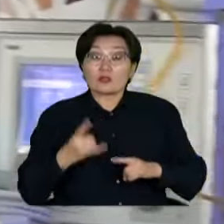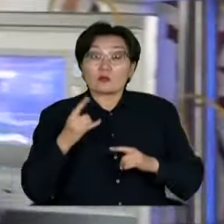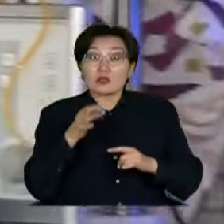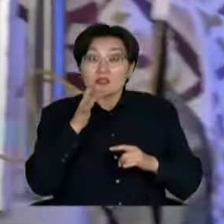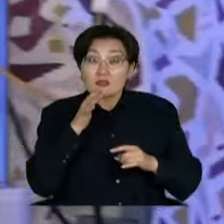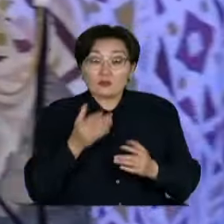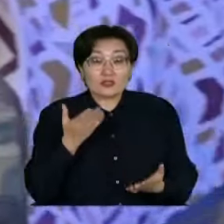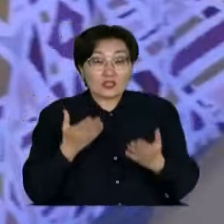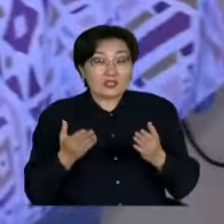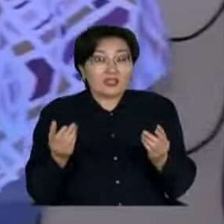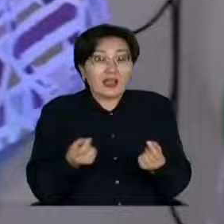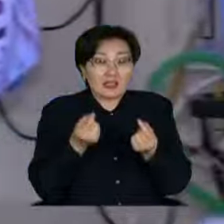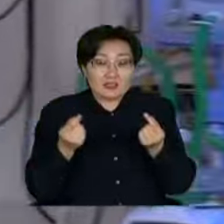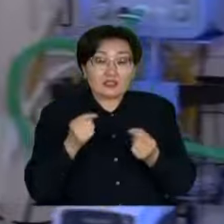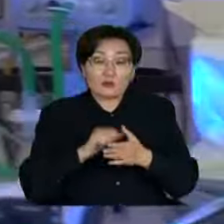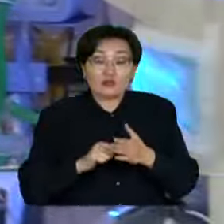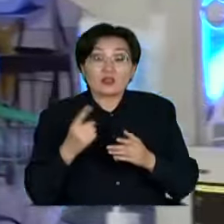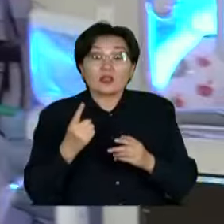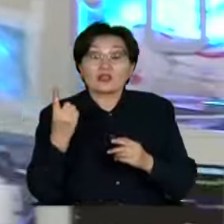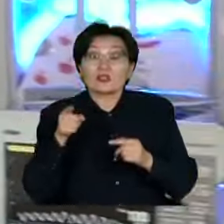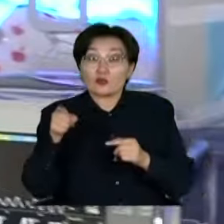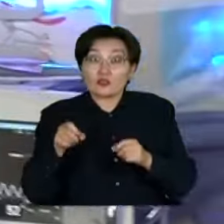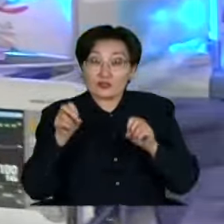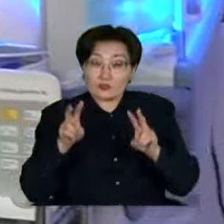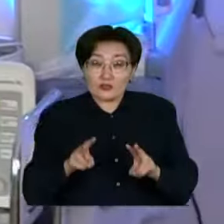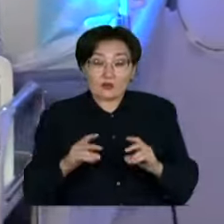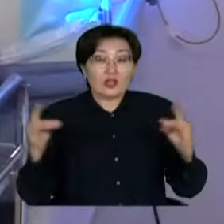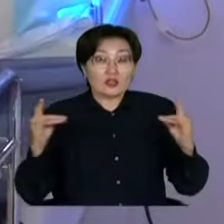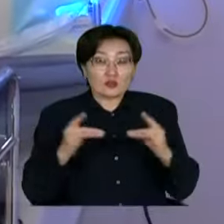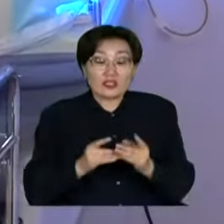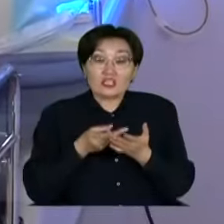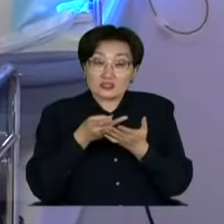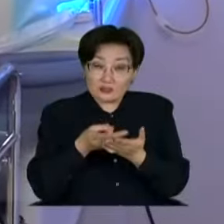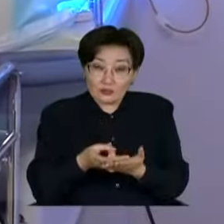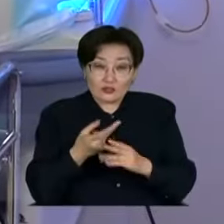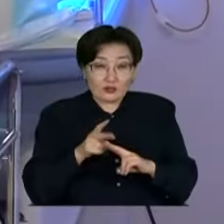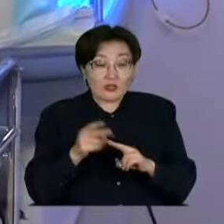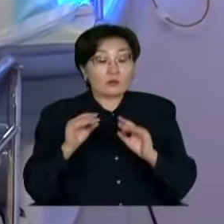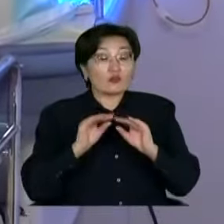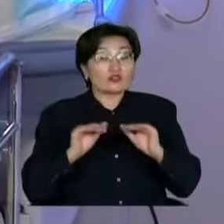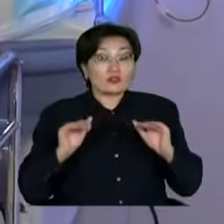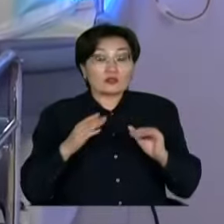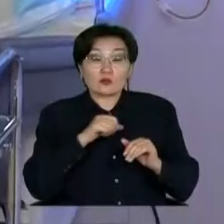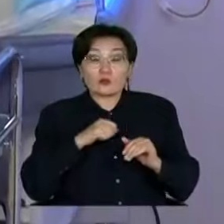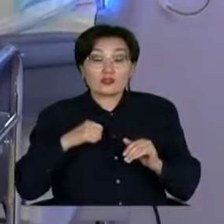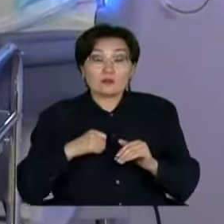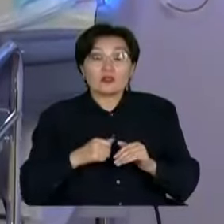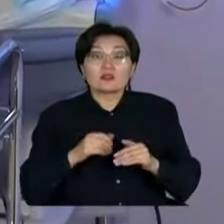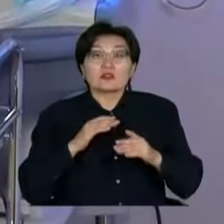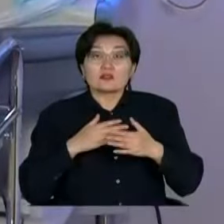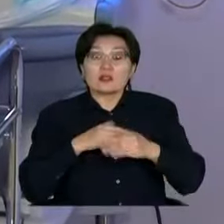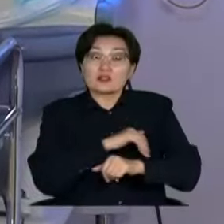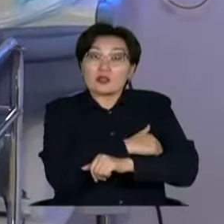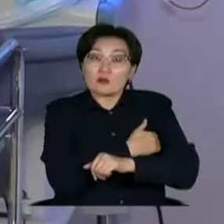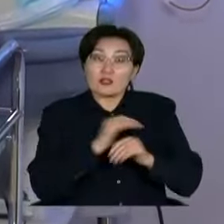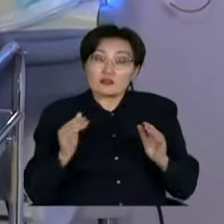мен салмағы тым кішкентай болса, алғашында осындай арнайы кереует кювезге жатқызылады. Себебі бұл балалар өз бетінше бір қалыпты